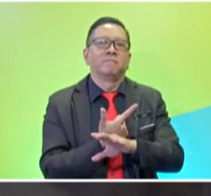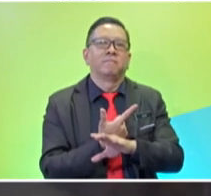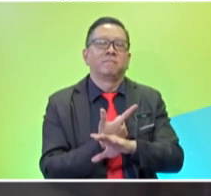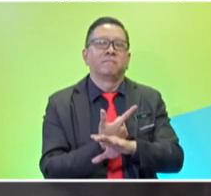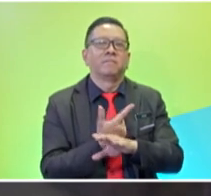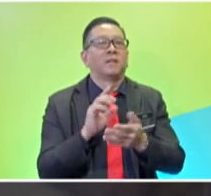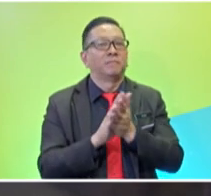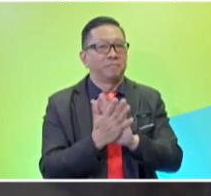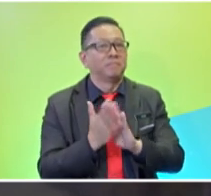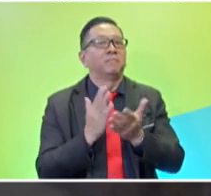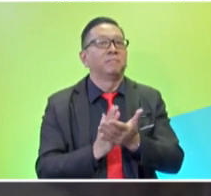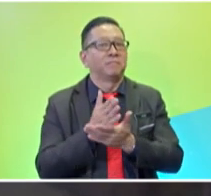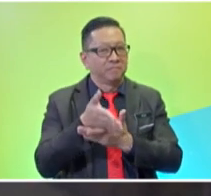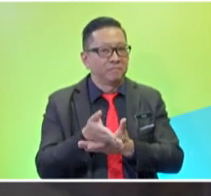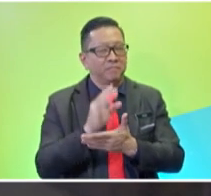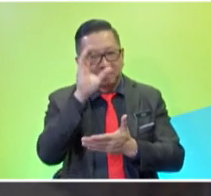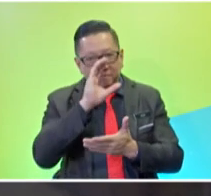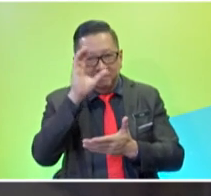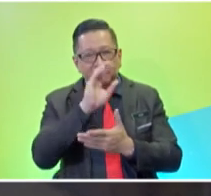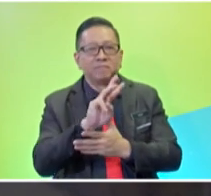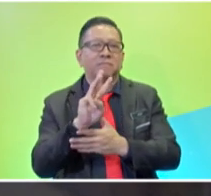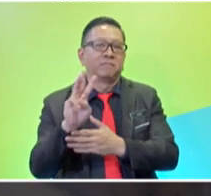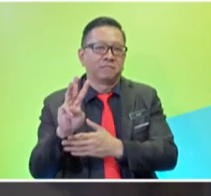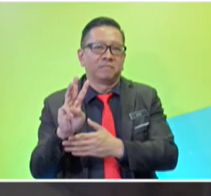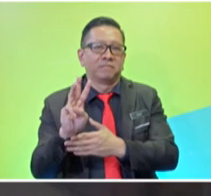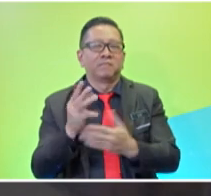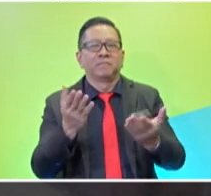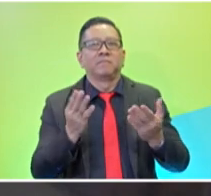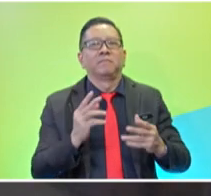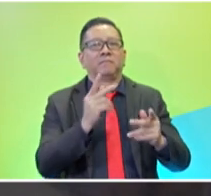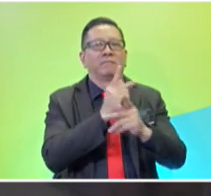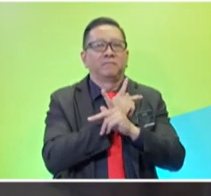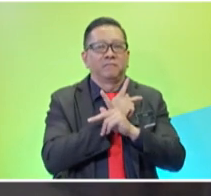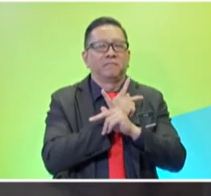anda jadi Anda boleh terus layarnya lama sesama berikut Terima kasih banyak